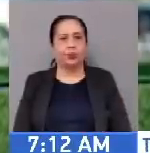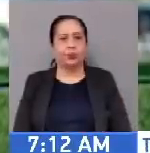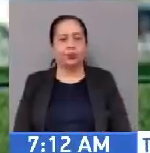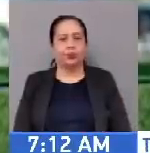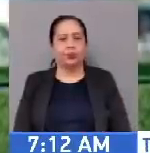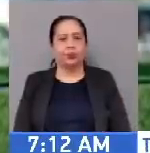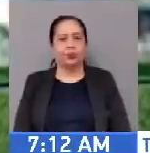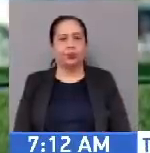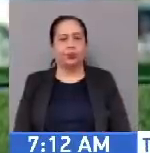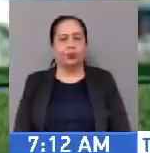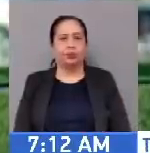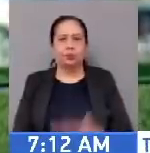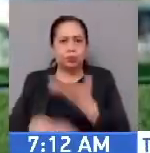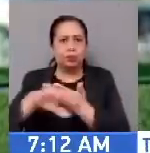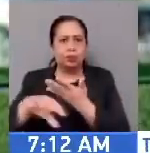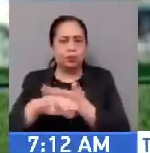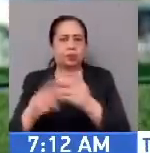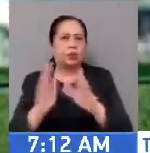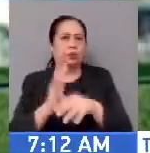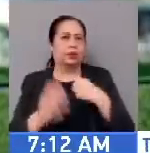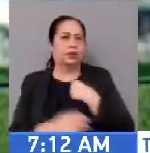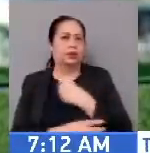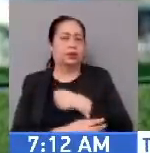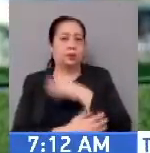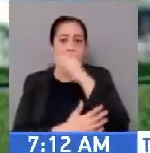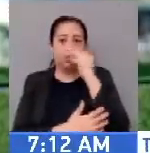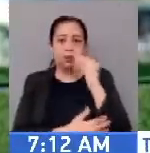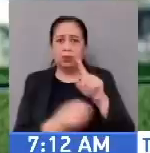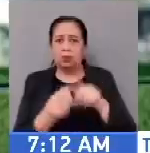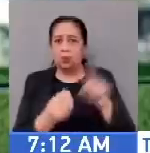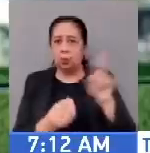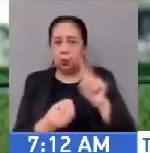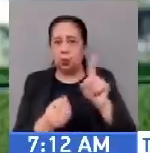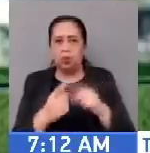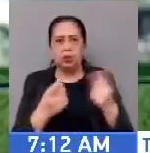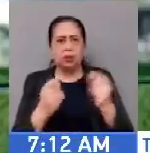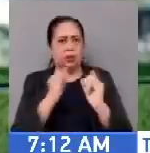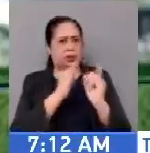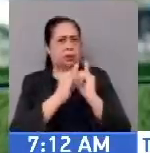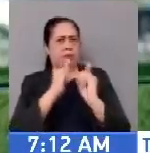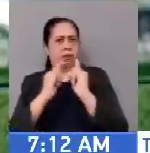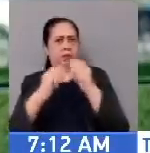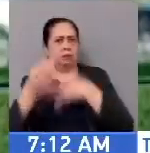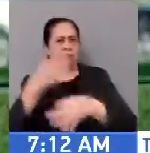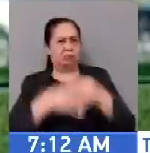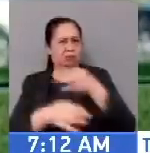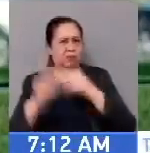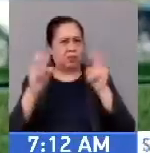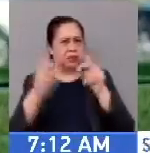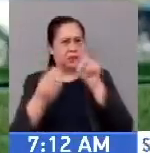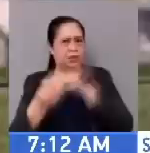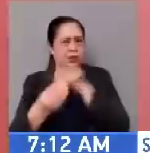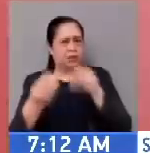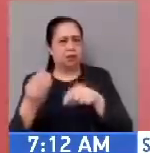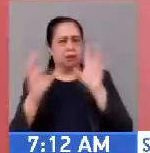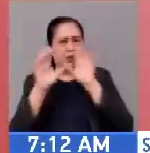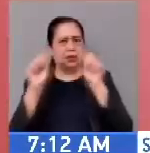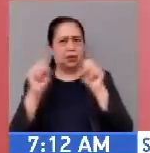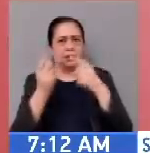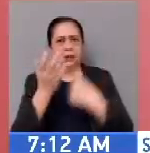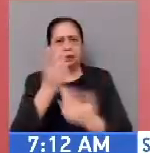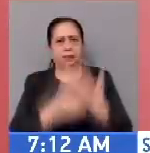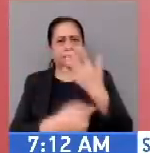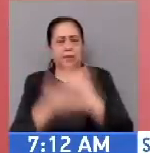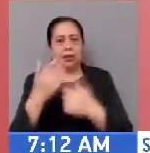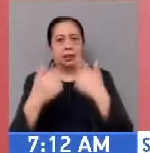Umapila sa COMELEC si Senador Manny Pacquiao tungkol sa isinasagawang interviews kapalit ng nakanselang presidential debate. Sa isang press release,